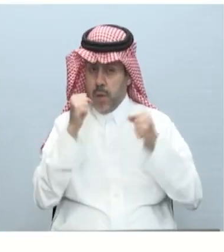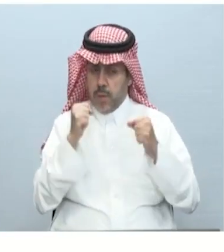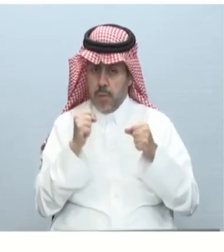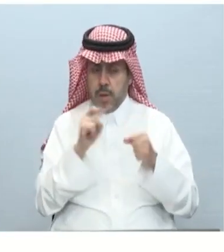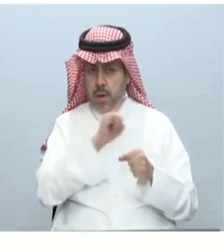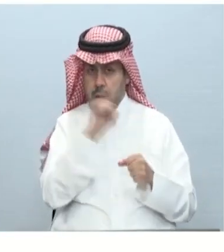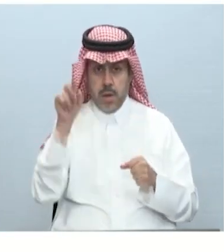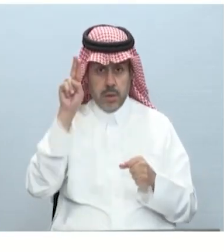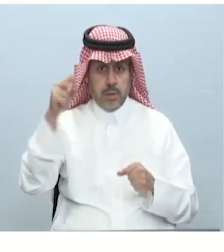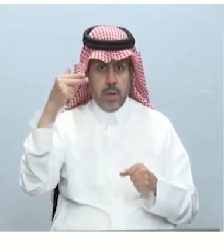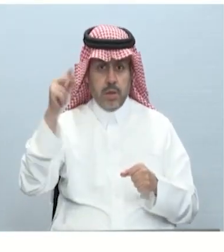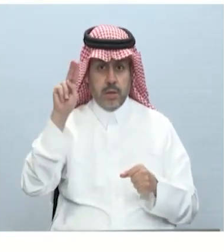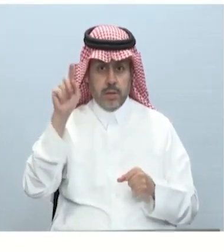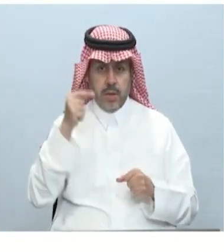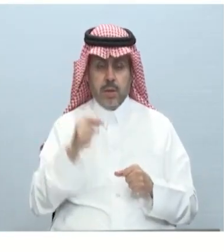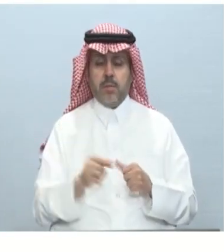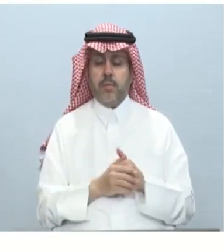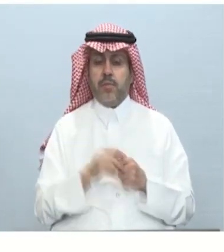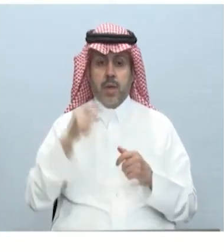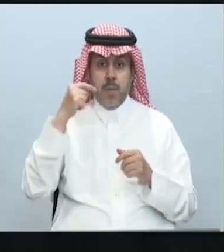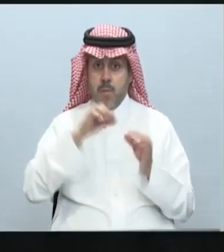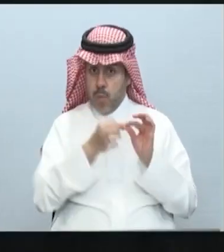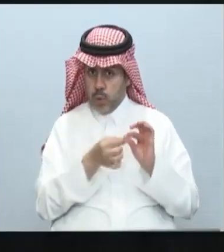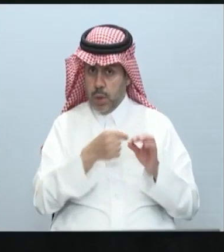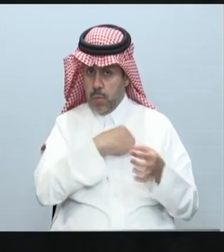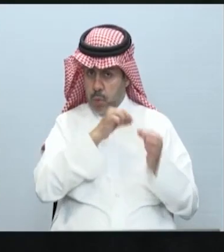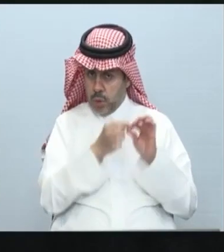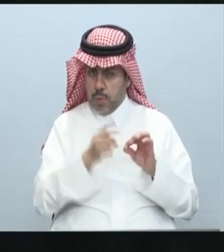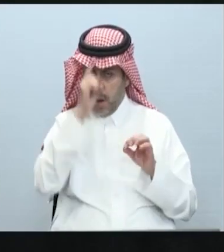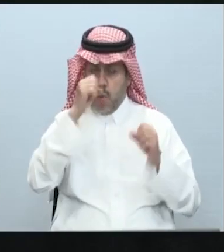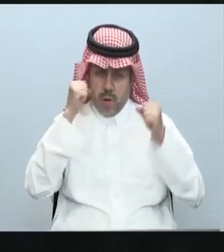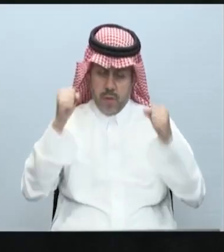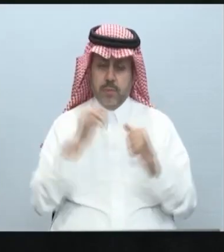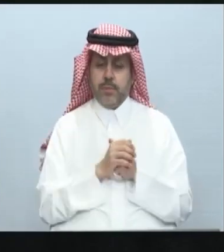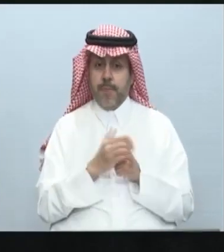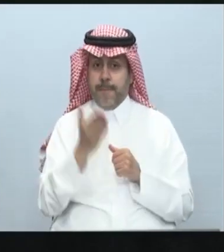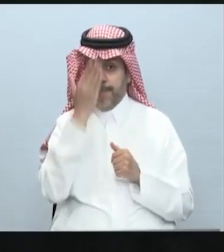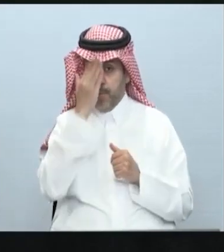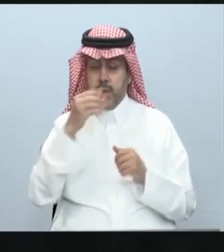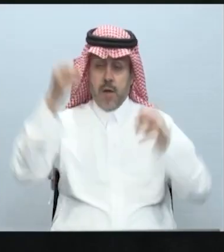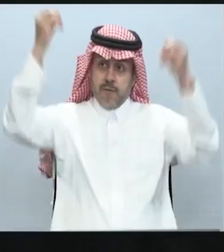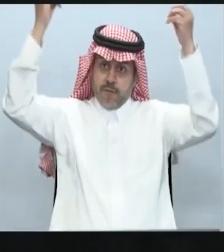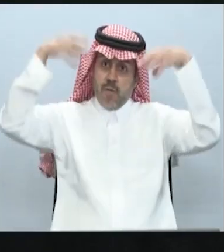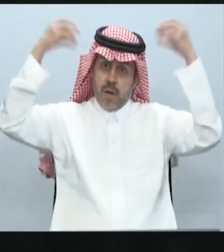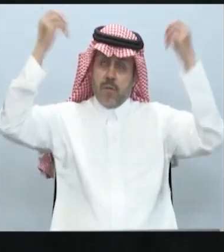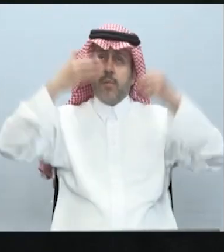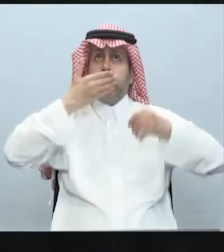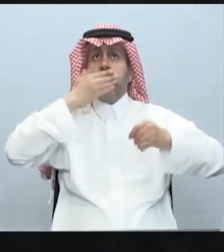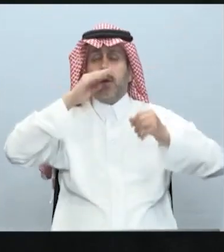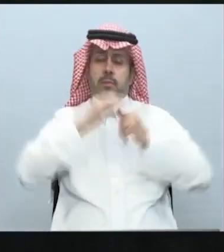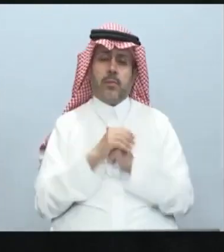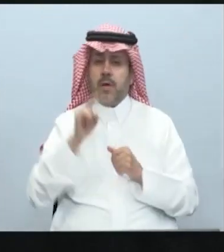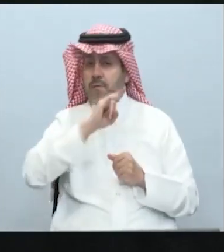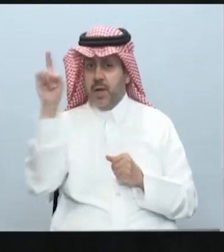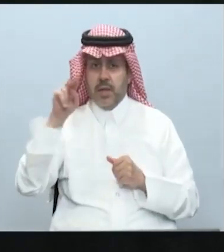بعبادتك لماذا لانك معتقد ان الله هو العظيم سبحانه وتعالى فعبادتك فضل منه وكرم فلا